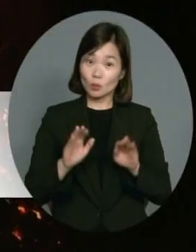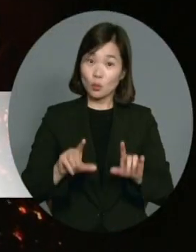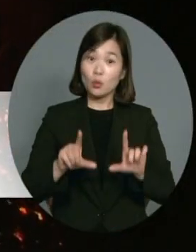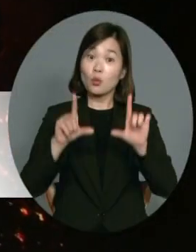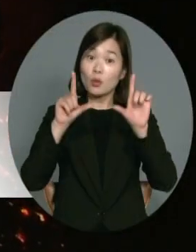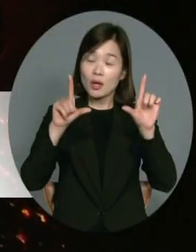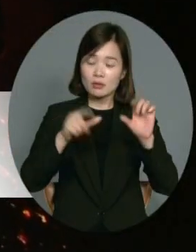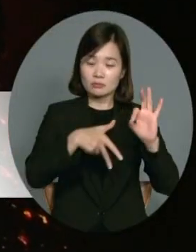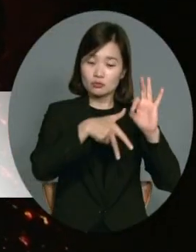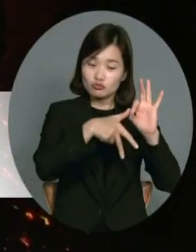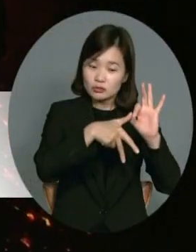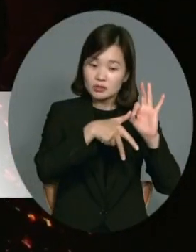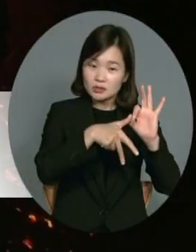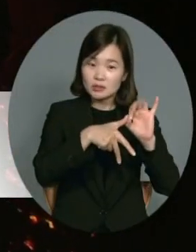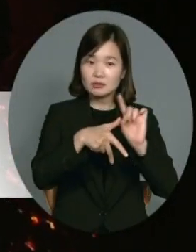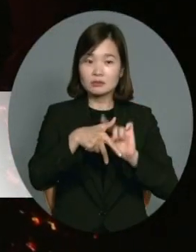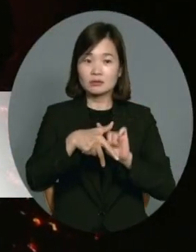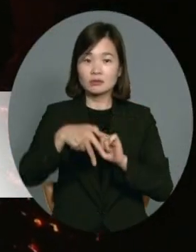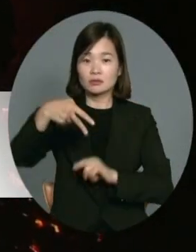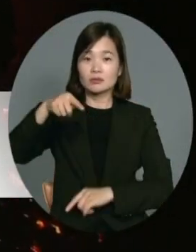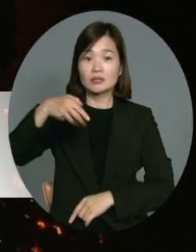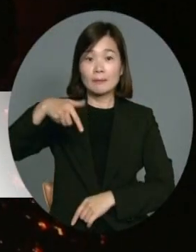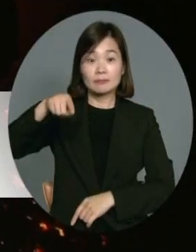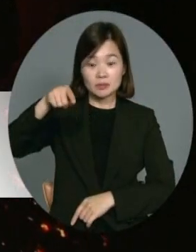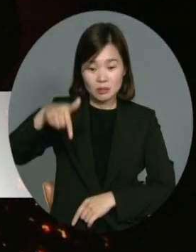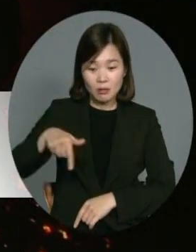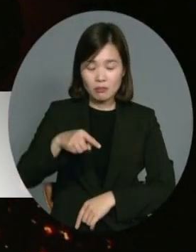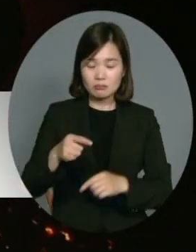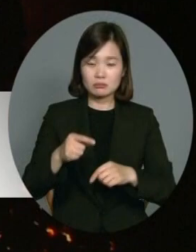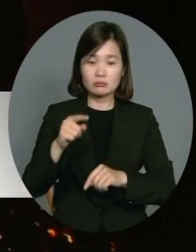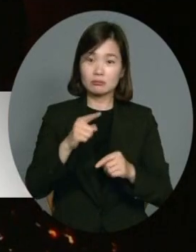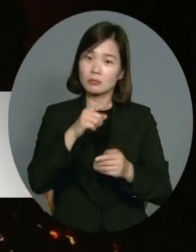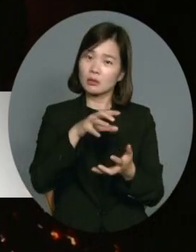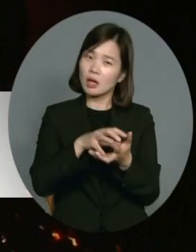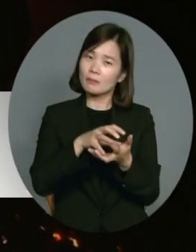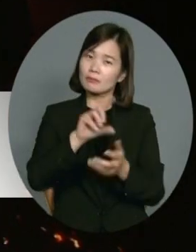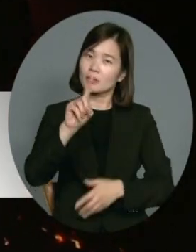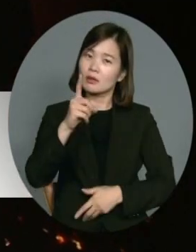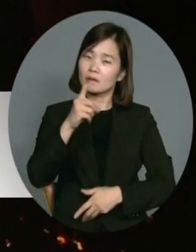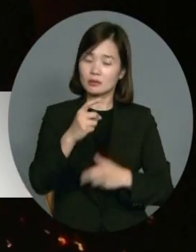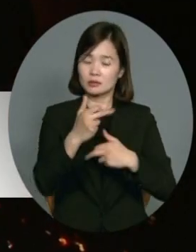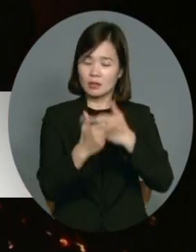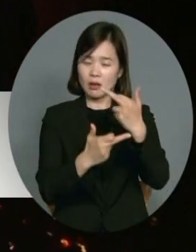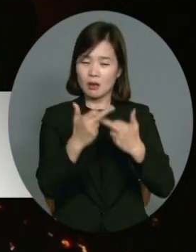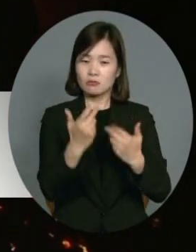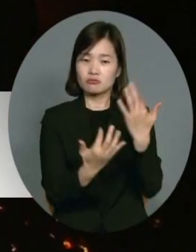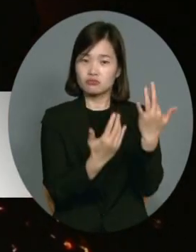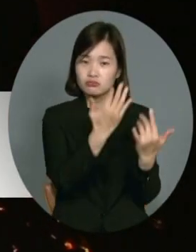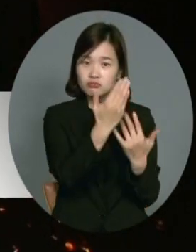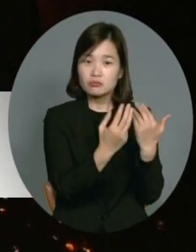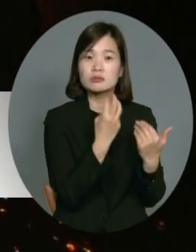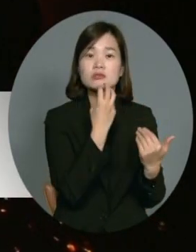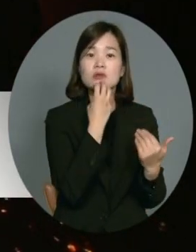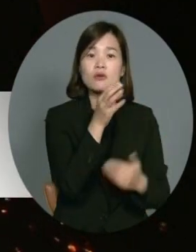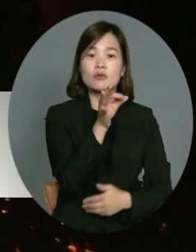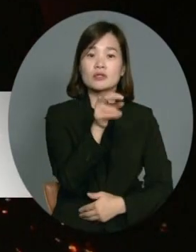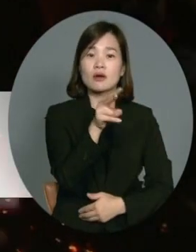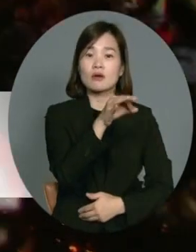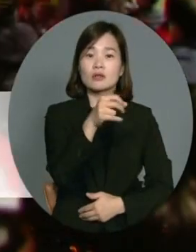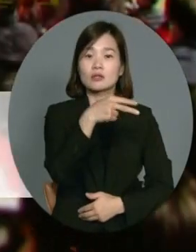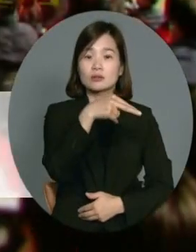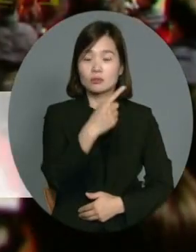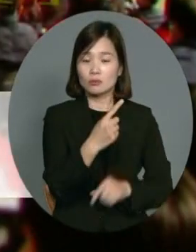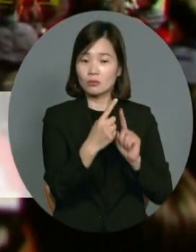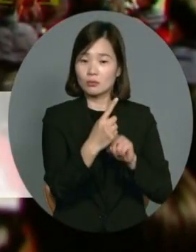올해도 울진 삼척 산불을 비롯한 11건의 대형 산불이 발생해 여의도 면적의 83배 넘는